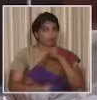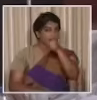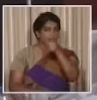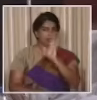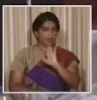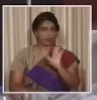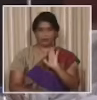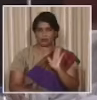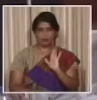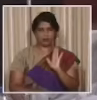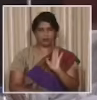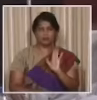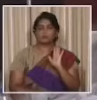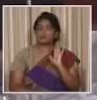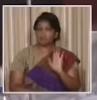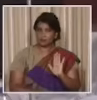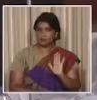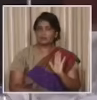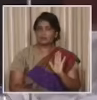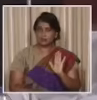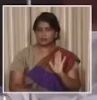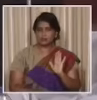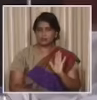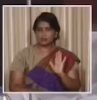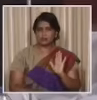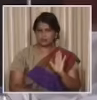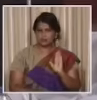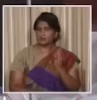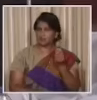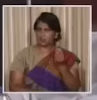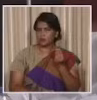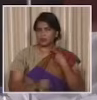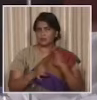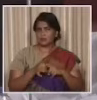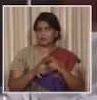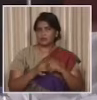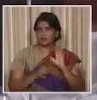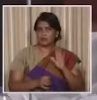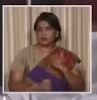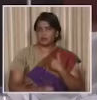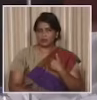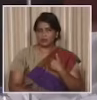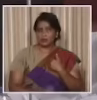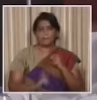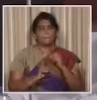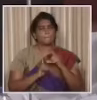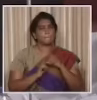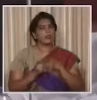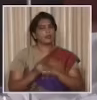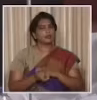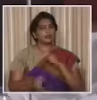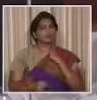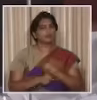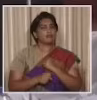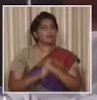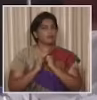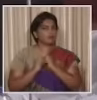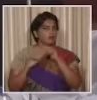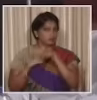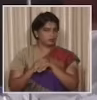කරන්නේ නැහැ. නමුත් මට යම් ප්‍රශ්න තියෙනවා. ප්‍රාදේශීය ලේකම් කියන්නේ රජයේ